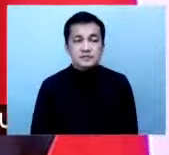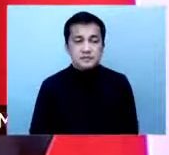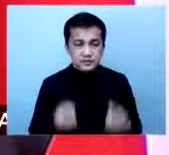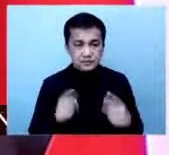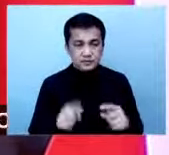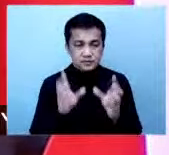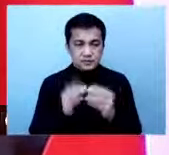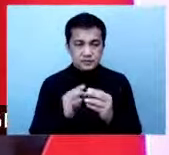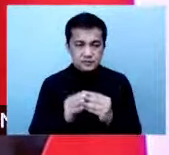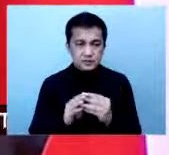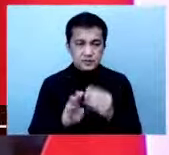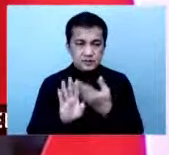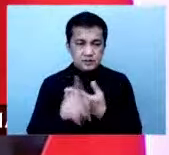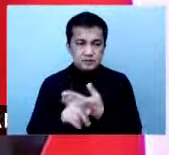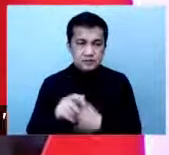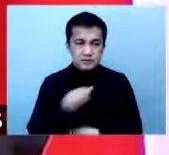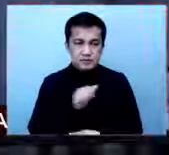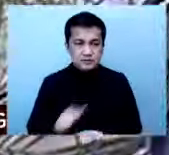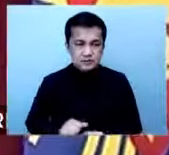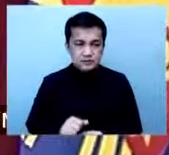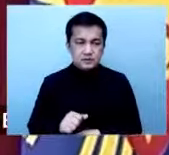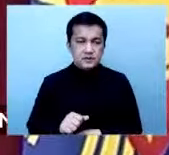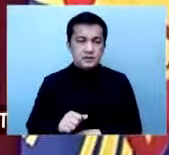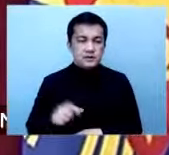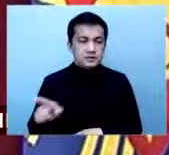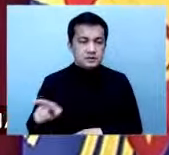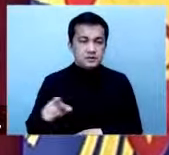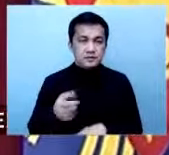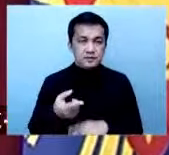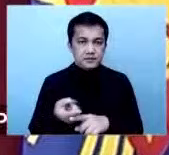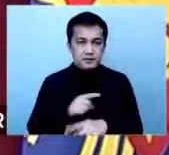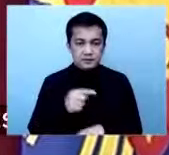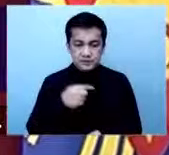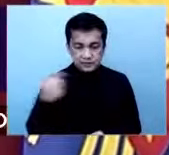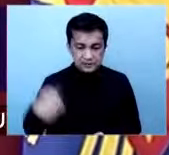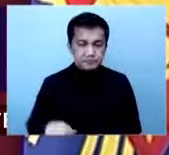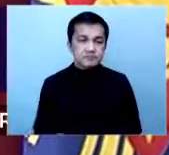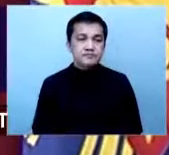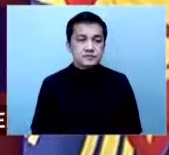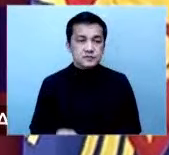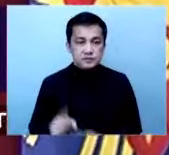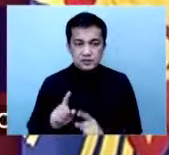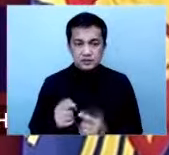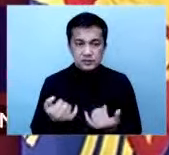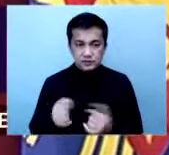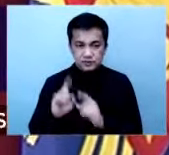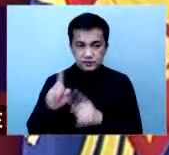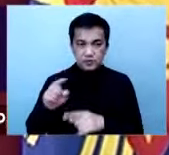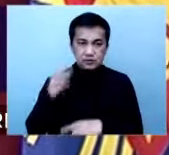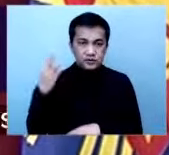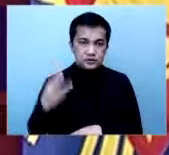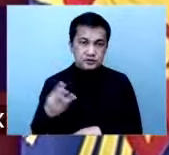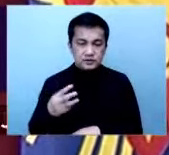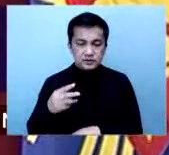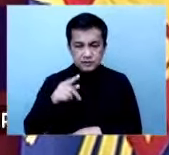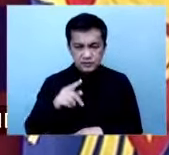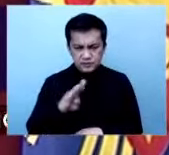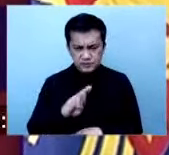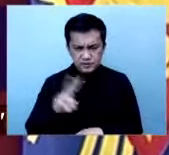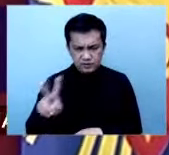pagbabalik ng ambassador sa Maynila mula Beijing sa ngayon naman papuntang Washington DC sa America si